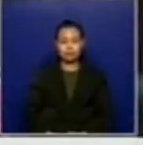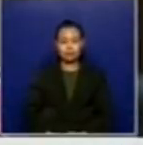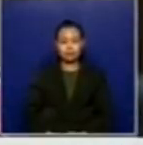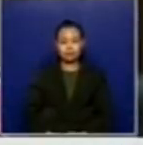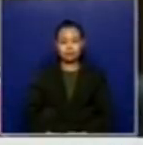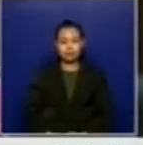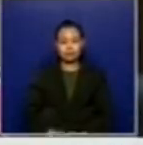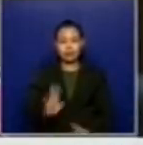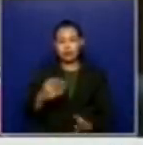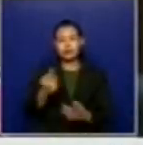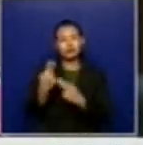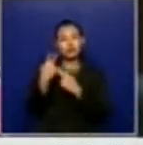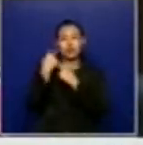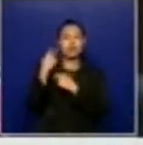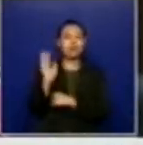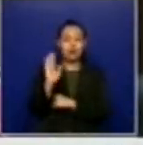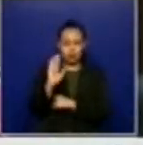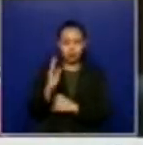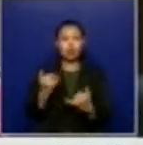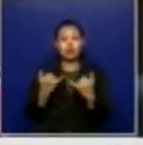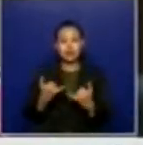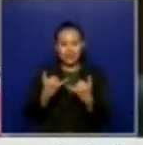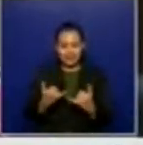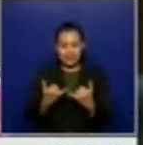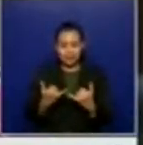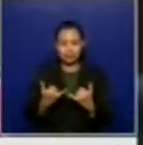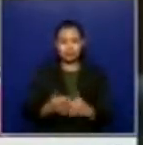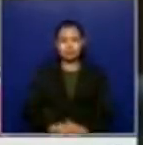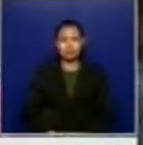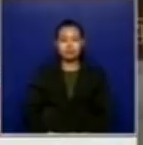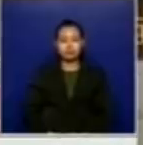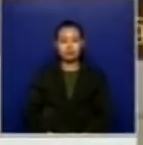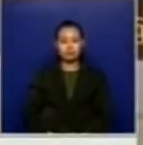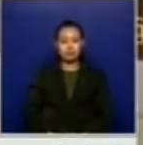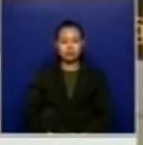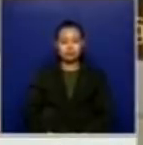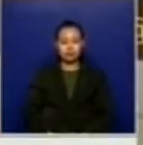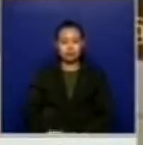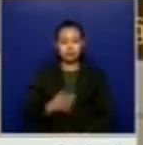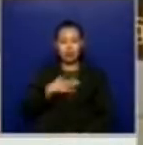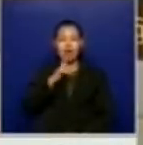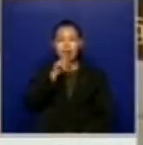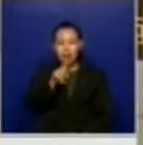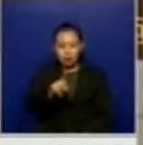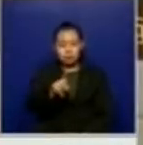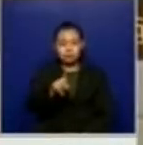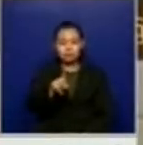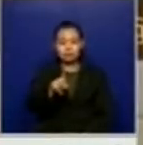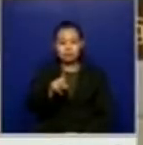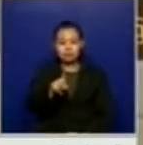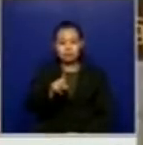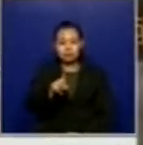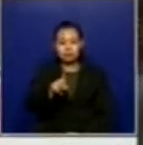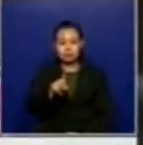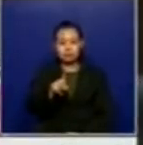ไปไกลเหลือเกินครับท่านเอาสถานการณ์ปัจจุบัน จริงเหรอครับ ครับ ผมถามท่านคำเดียวท่านตอบผมนะผมขอถ